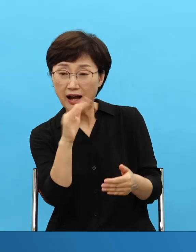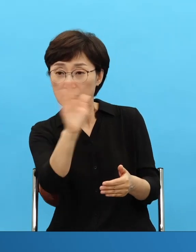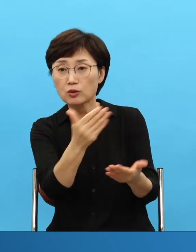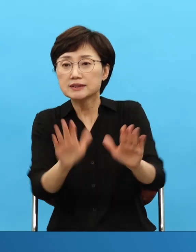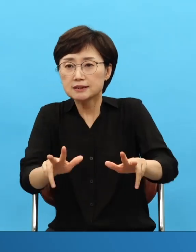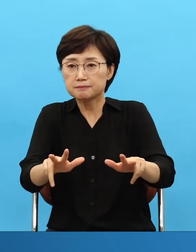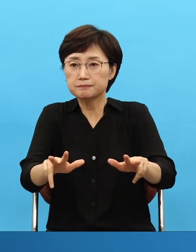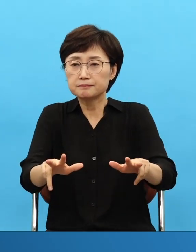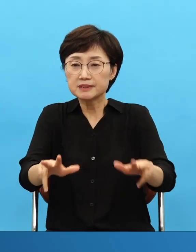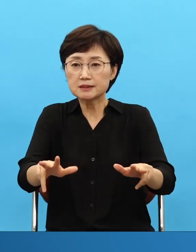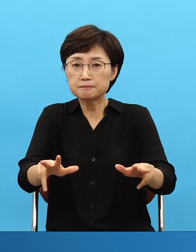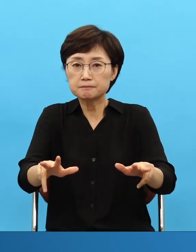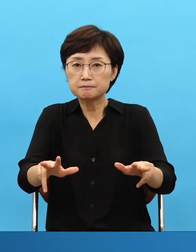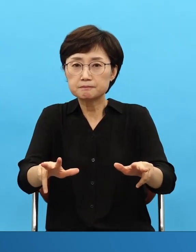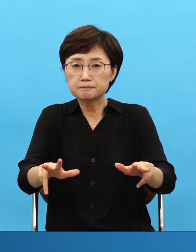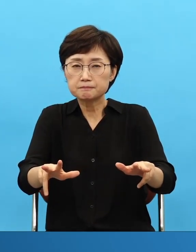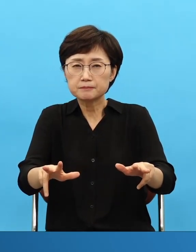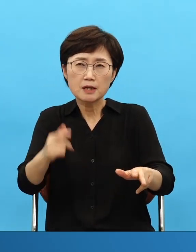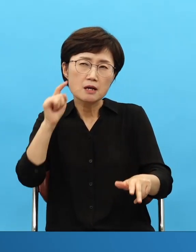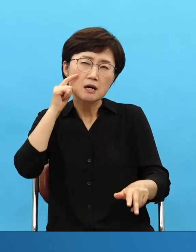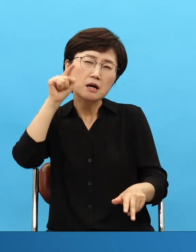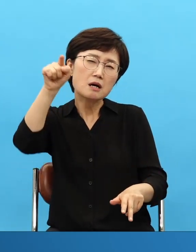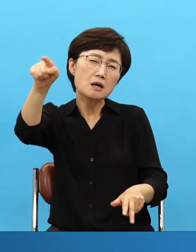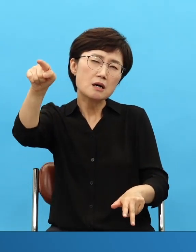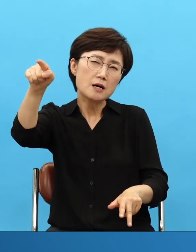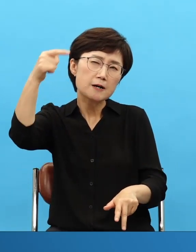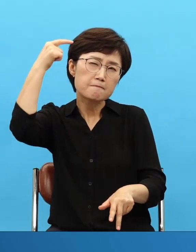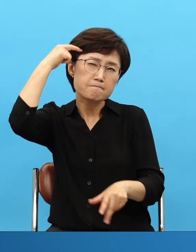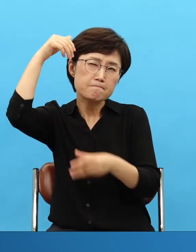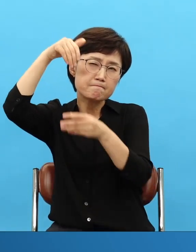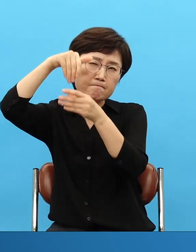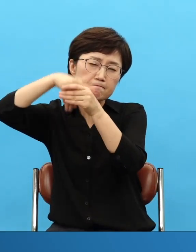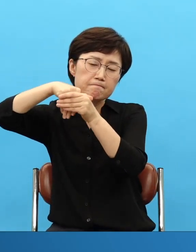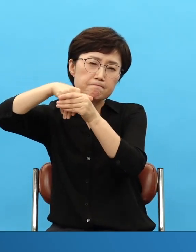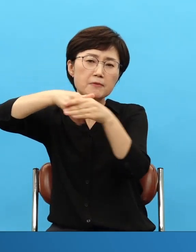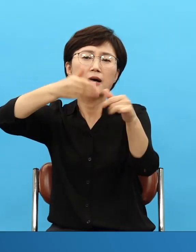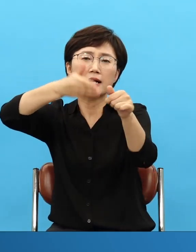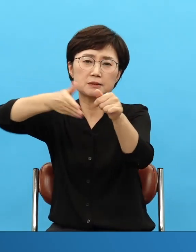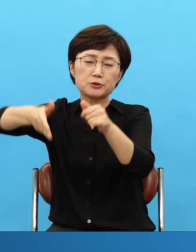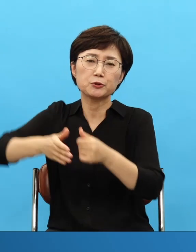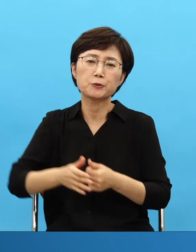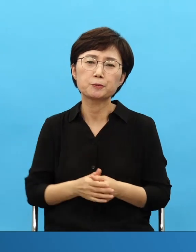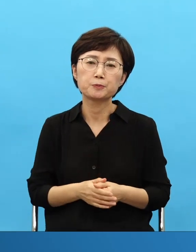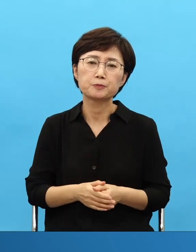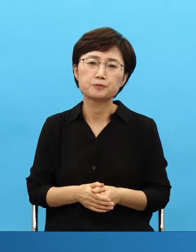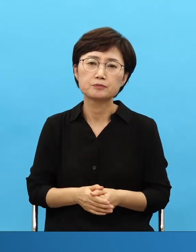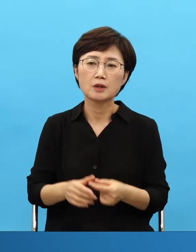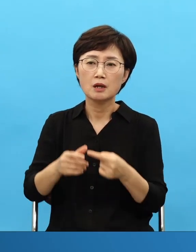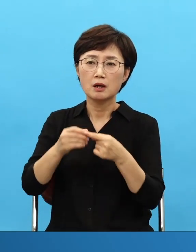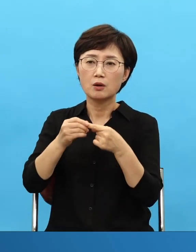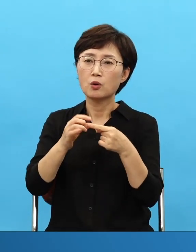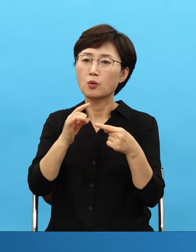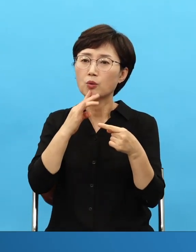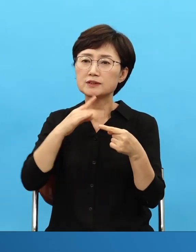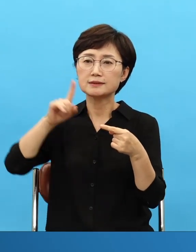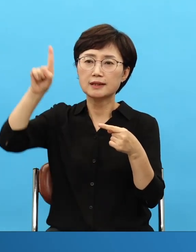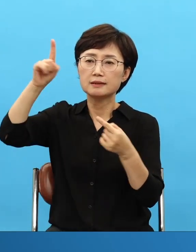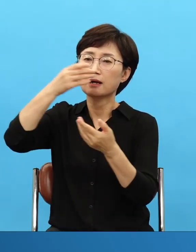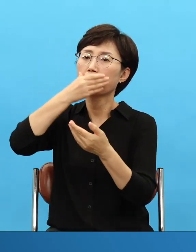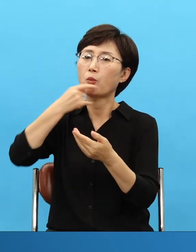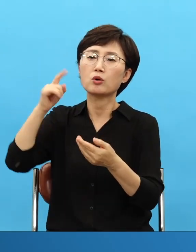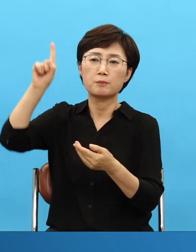여러분이 담아보세요. 심어보세요. But before then, today, you must place this in your heart and plant this. 오직 복음, Only